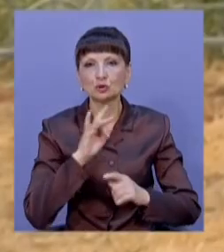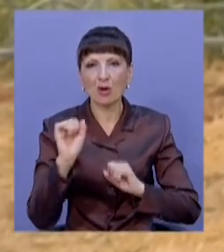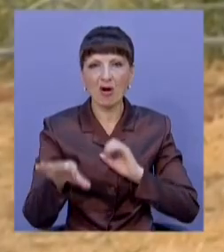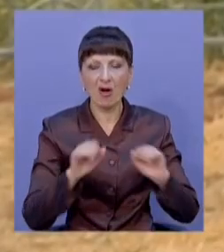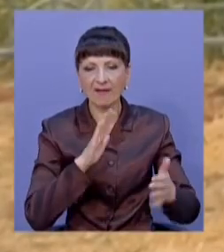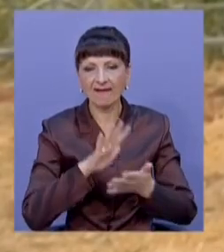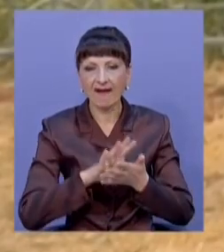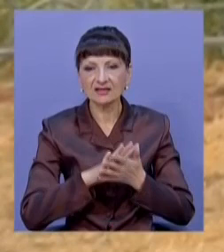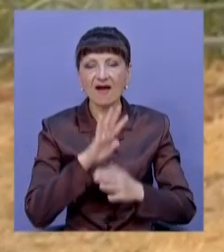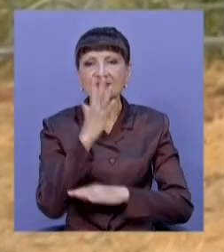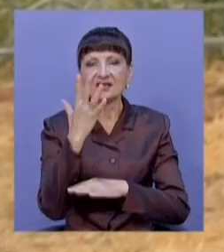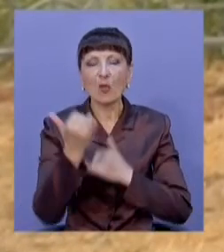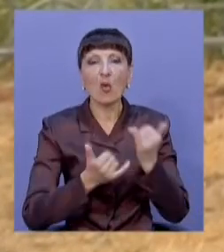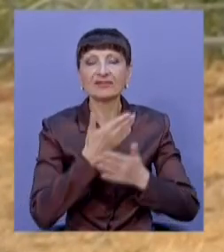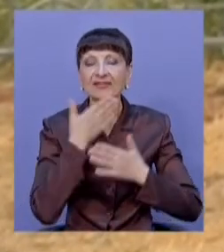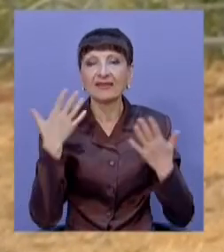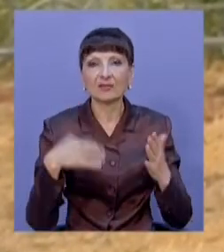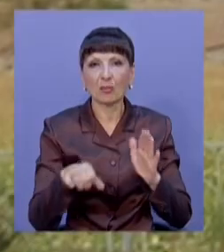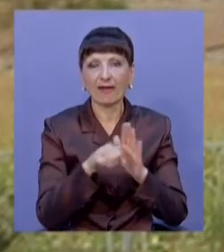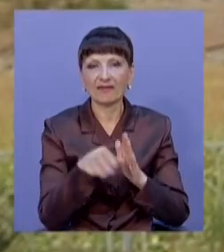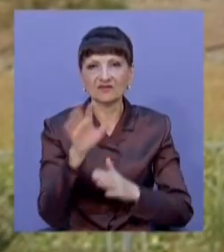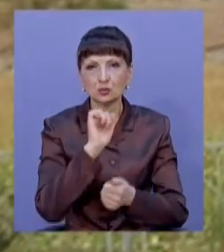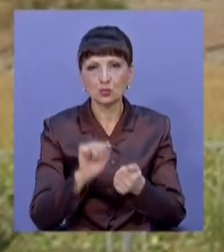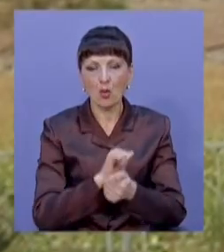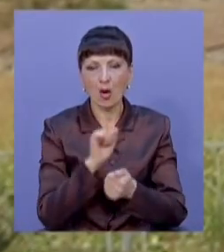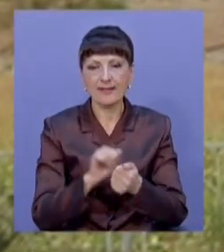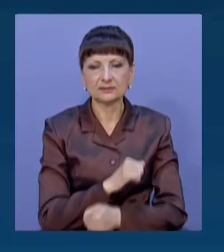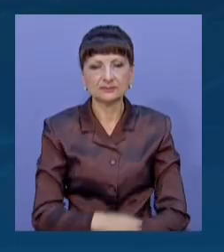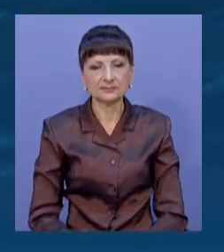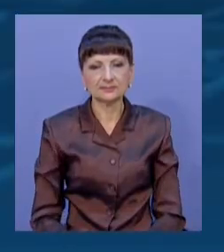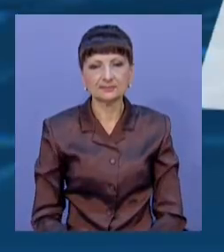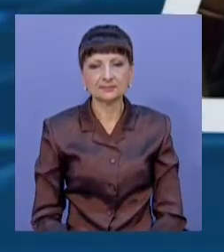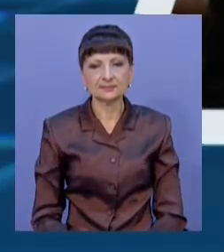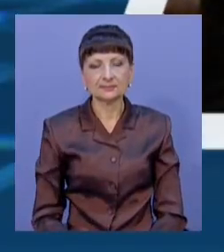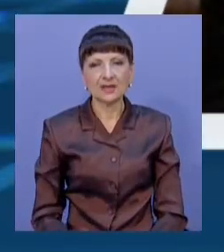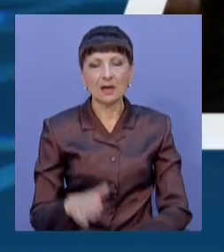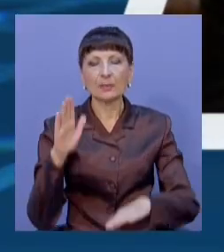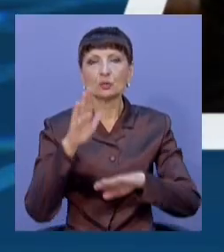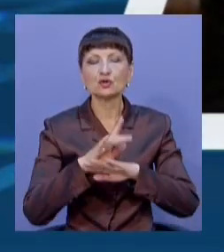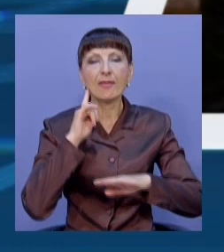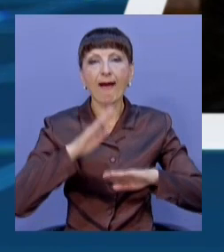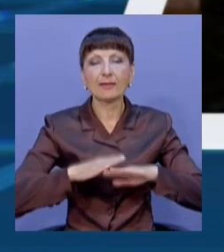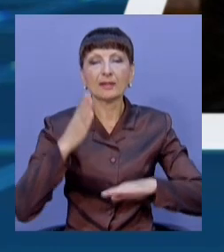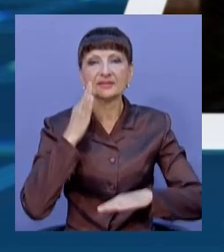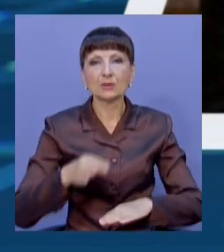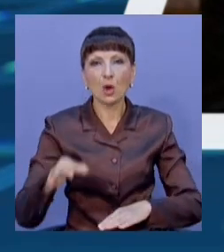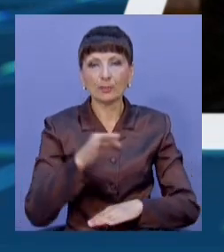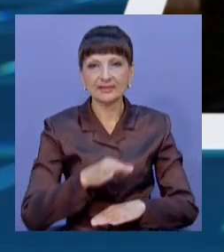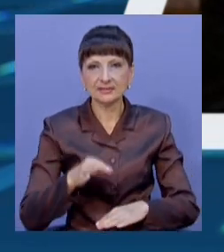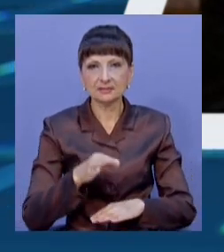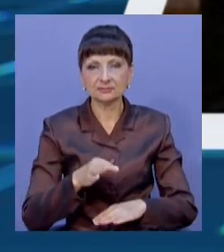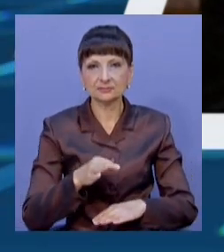а деревья погибли без ухода, жалуются местные жители. По поручению акима Алматинской области Амана